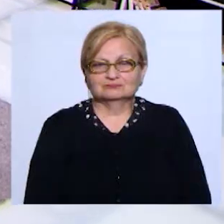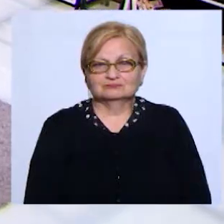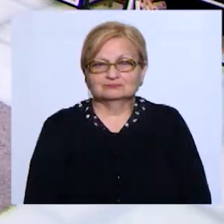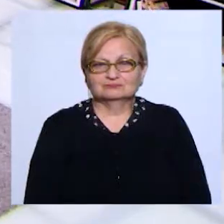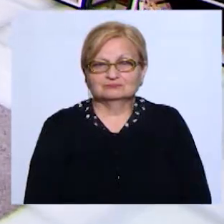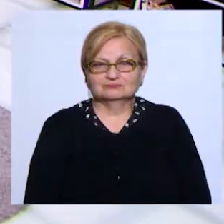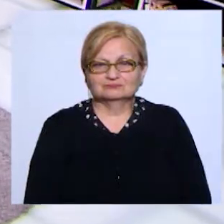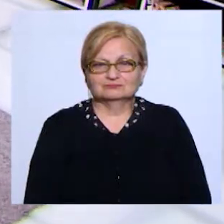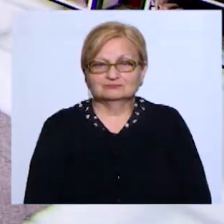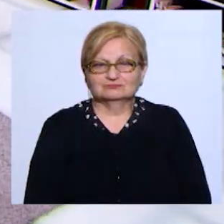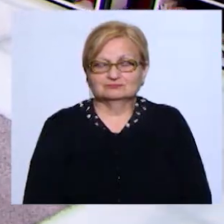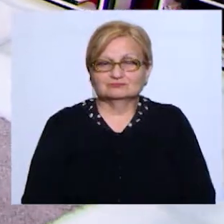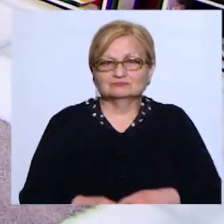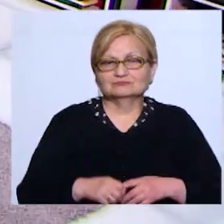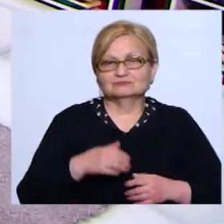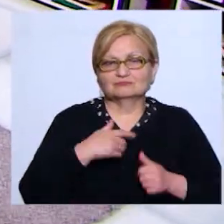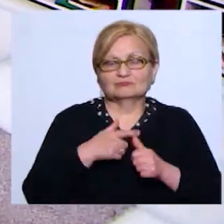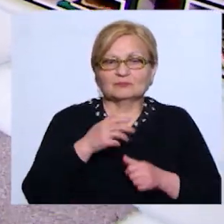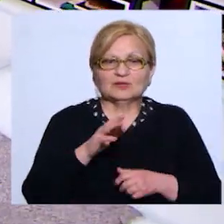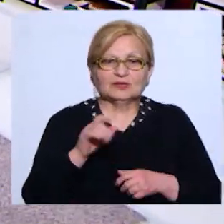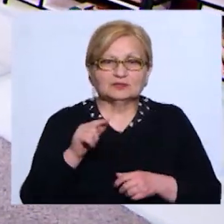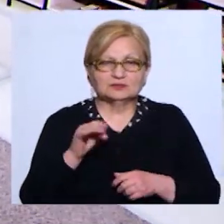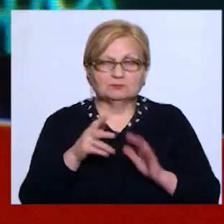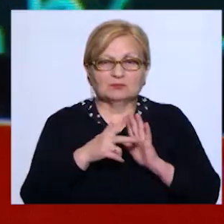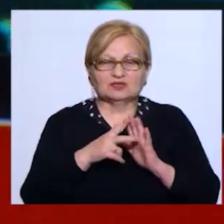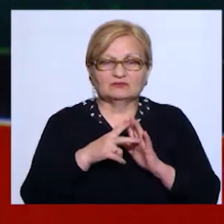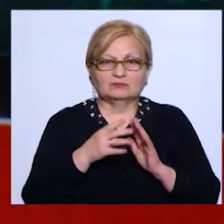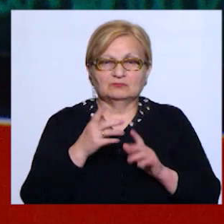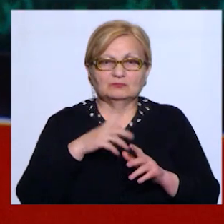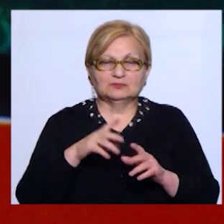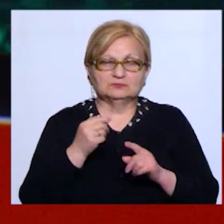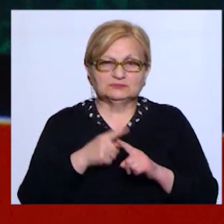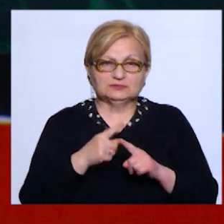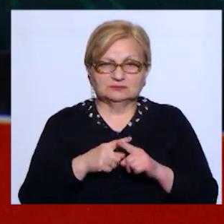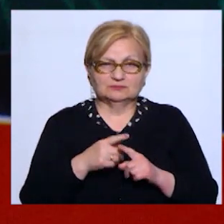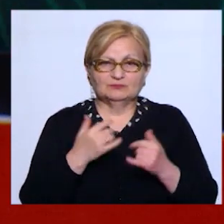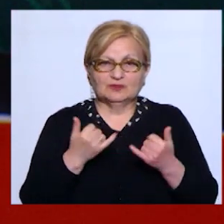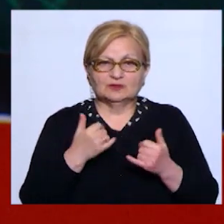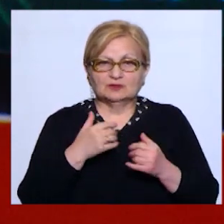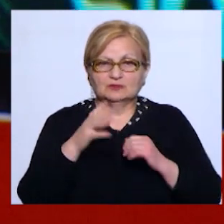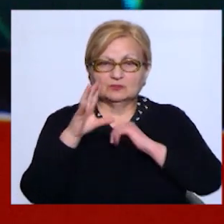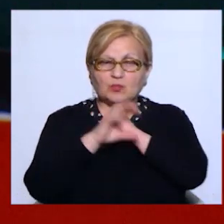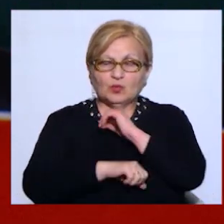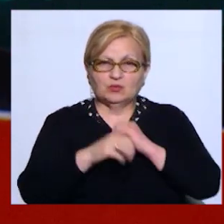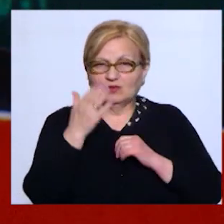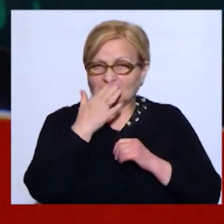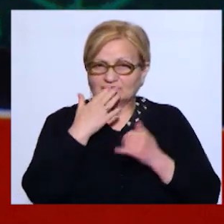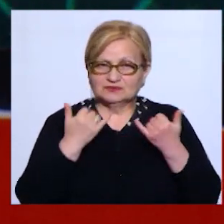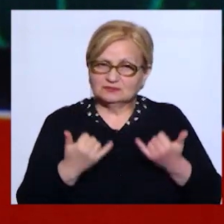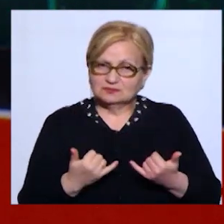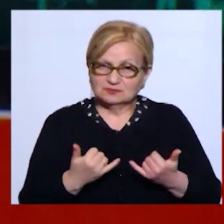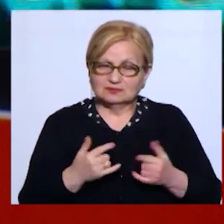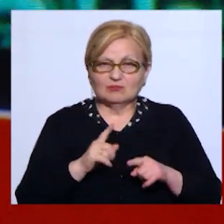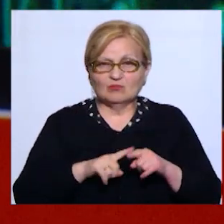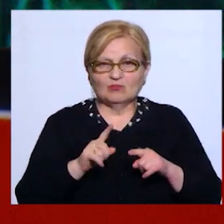მოგესალმებით. მიხარია თქვენი ნახვა. მე ვარ ქეთი, მეორე კლასის მათემატიკის მასწავლებელი. დღეს არის ჩვენი ბოლო გაკვეთილი.